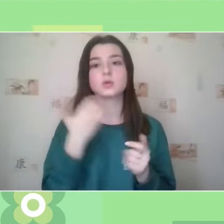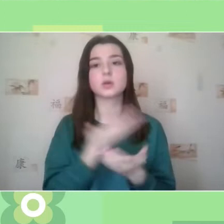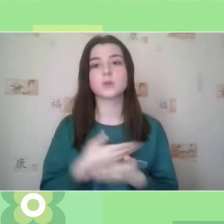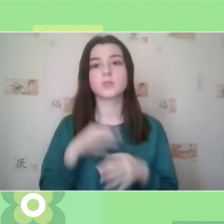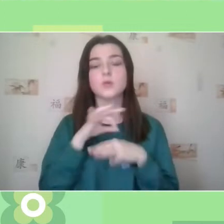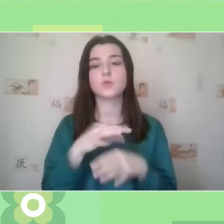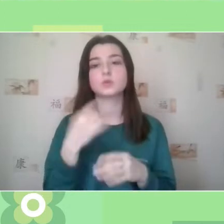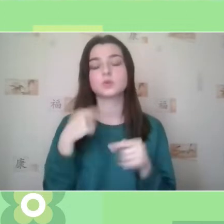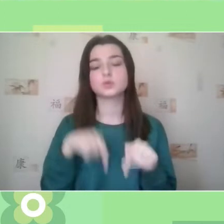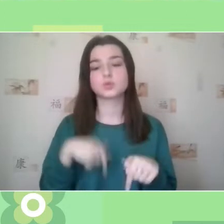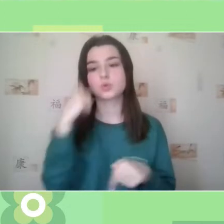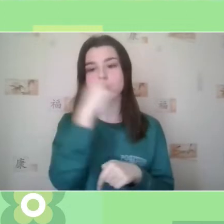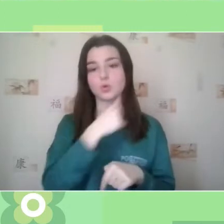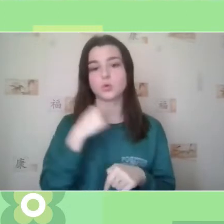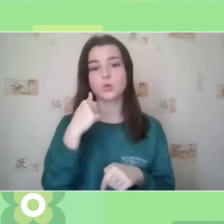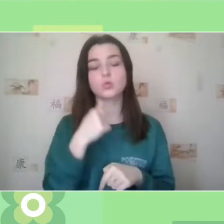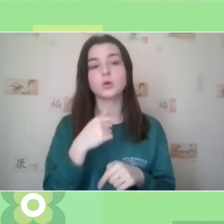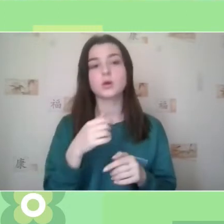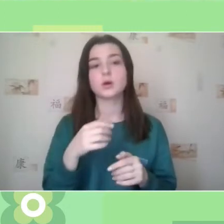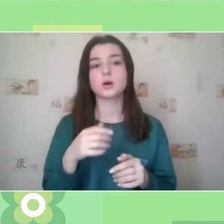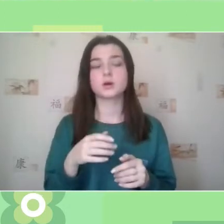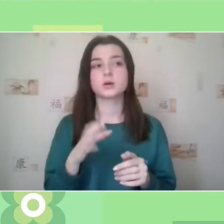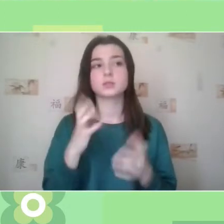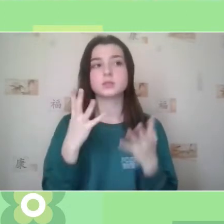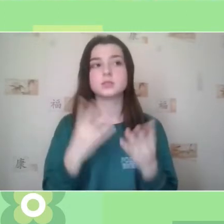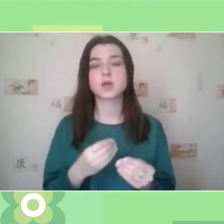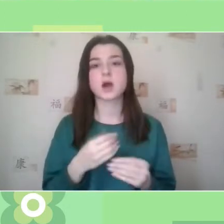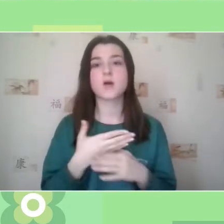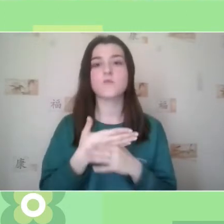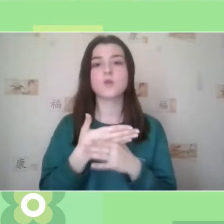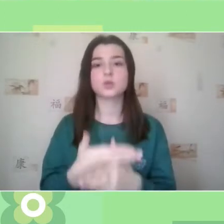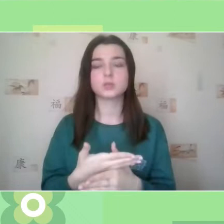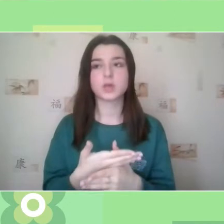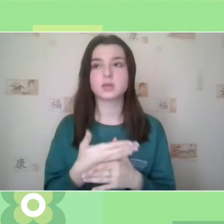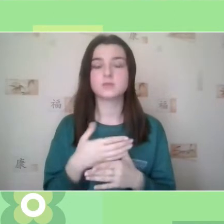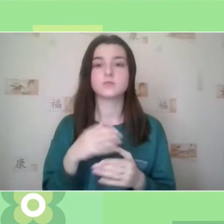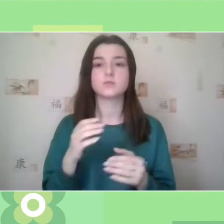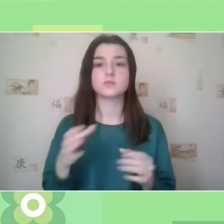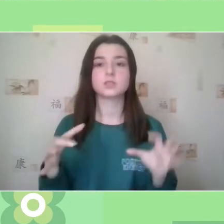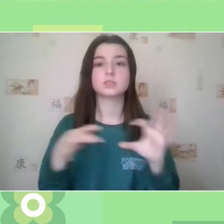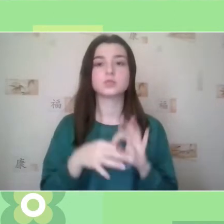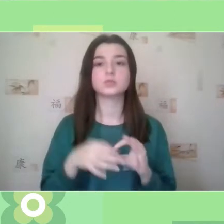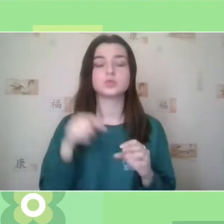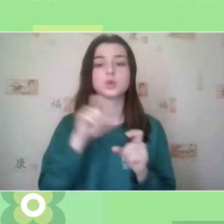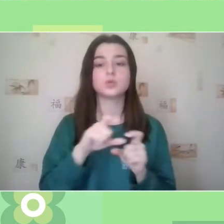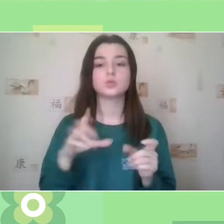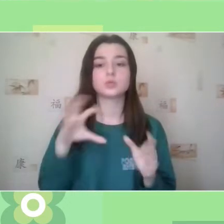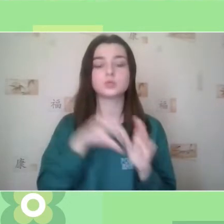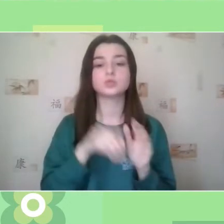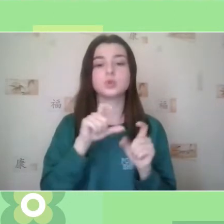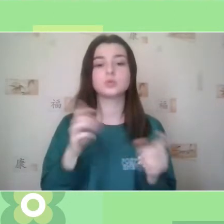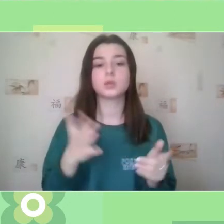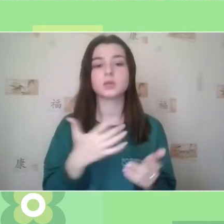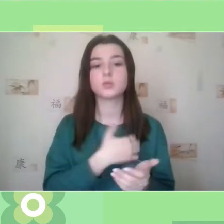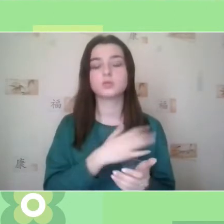цього року з нагоди Дня волонтерів, ми оголосили збір залучення людей, які хочуть бути дотичними до